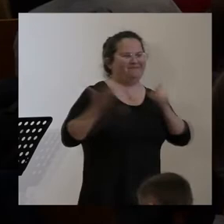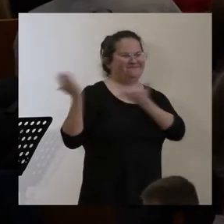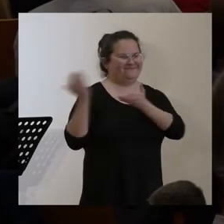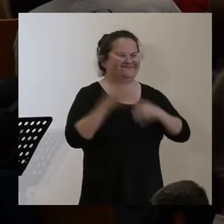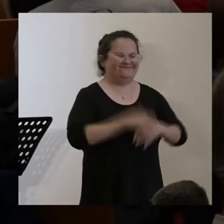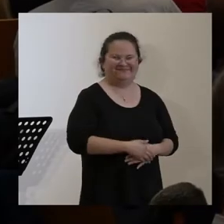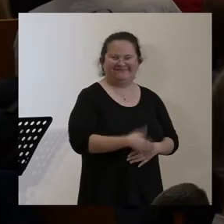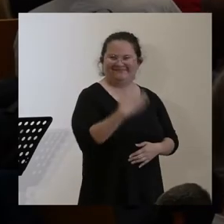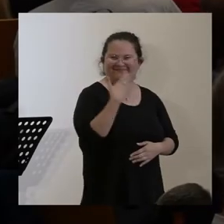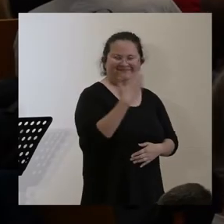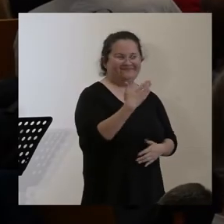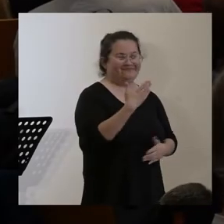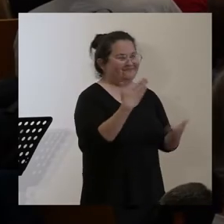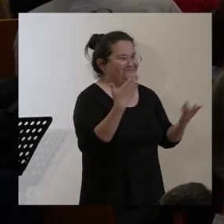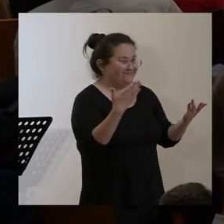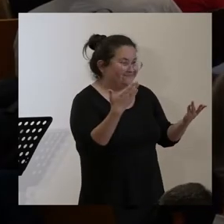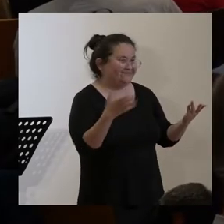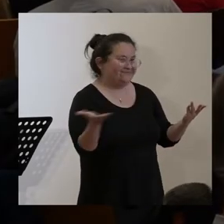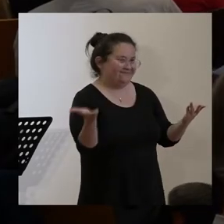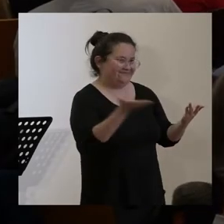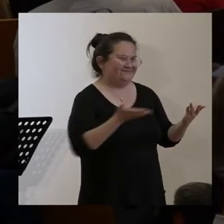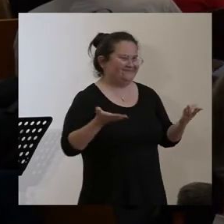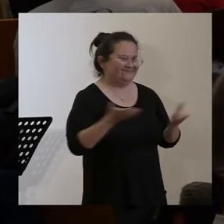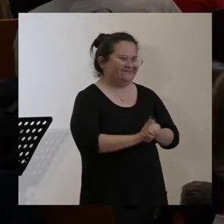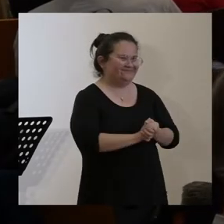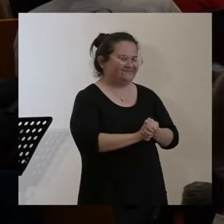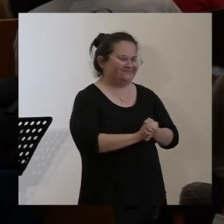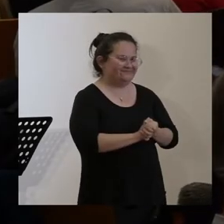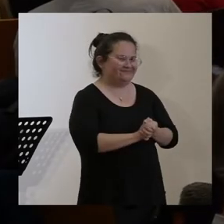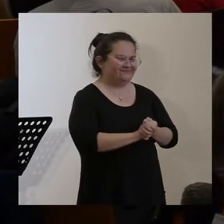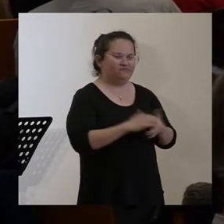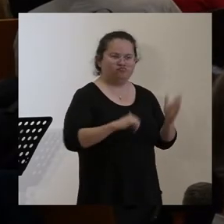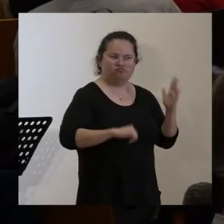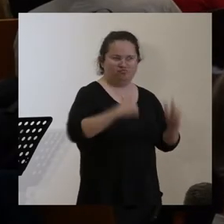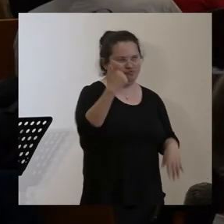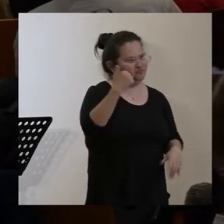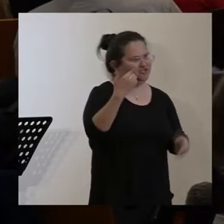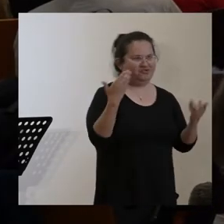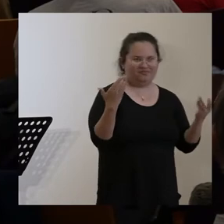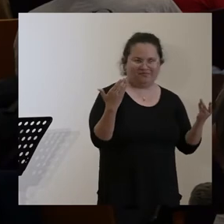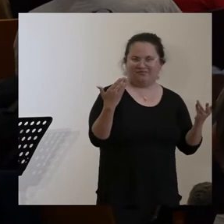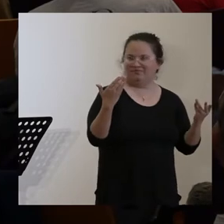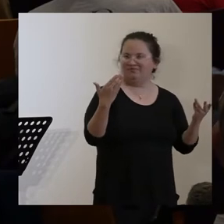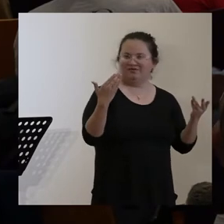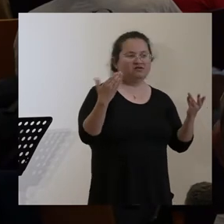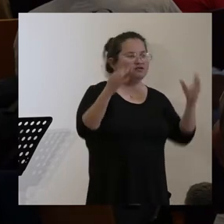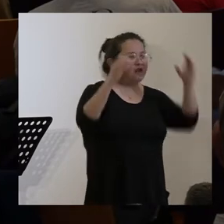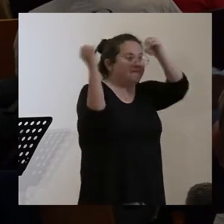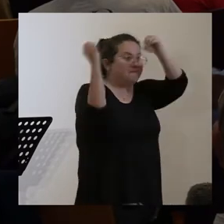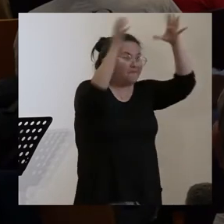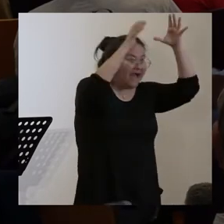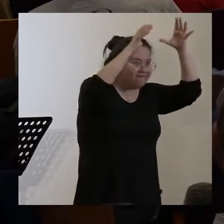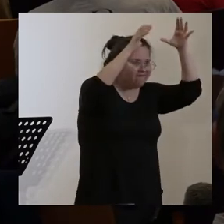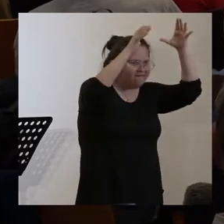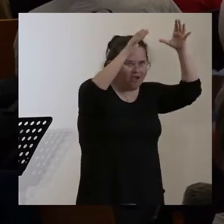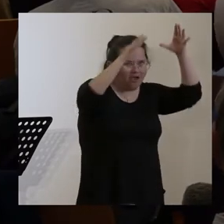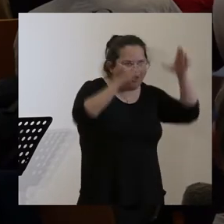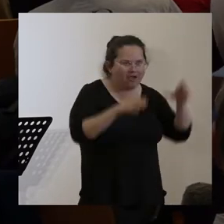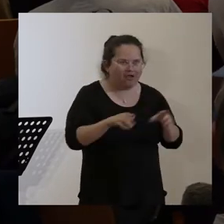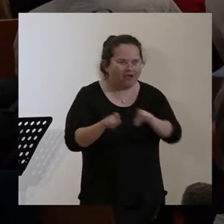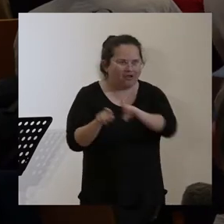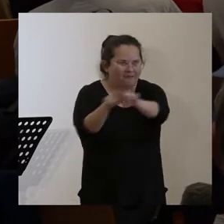Alors bonsoir, oui. Je commence par dire que l'imaginaire collectif a tendance à